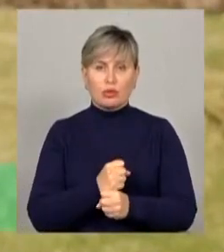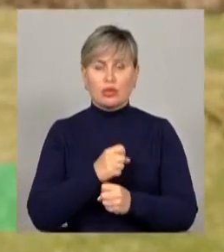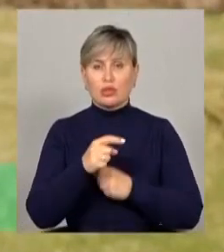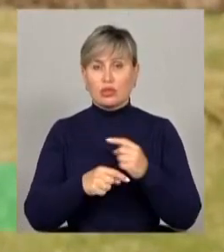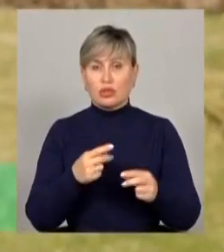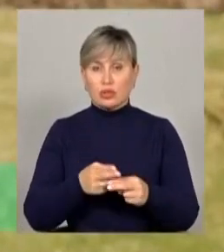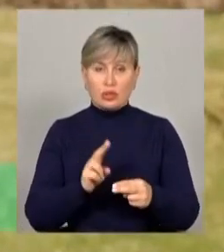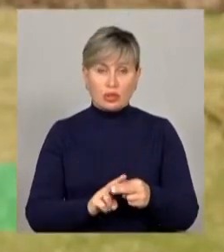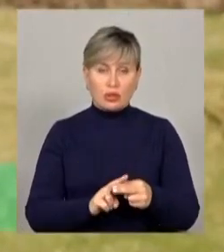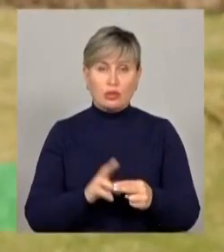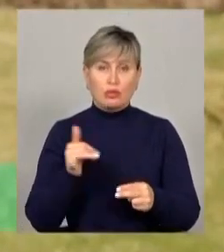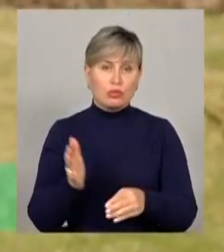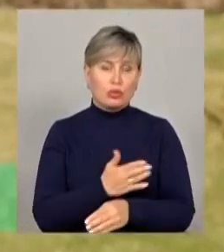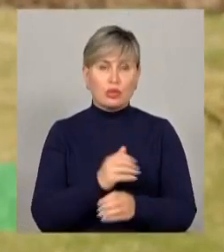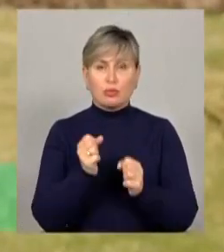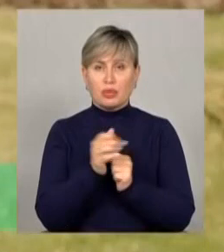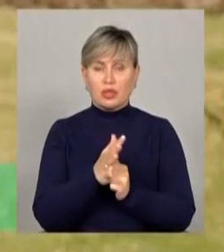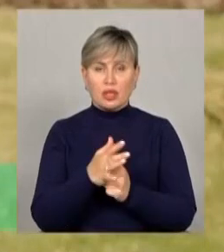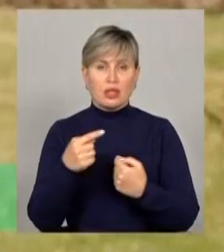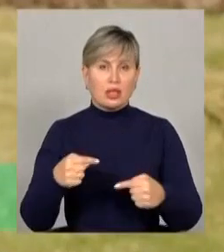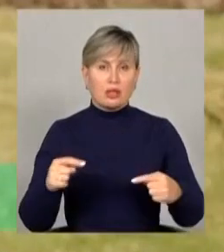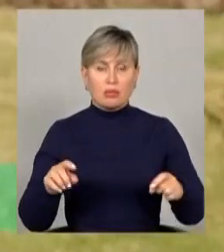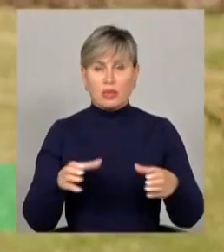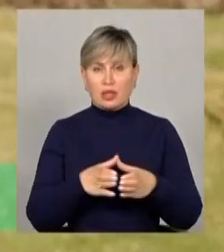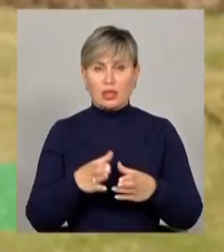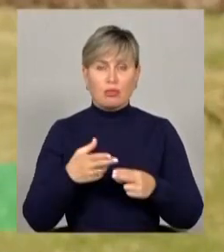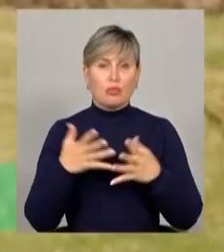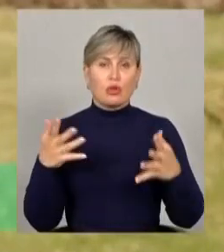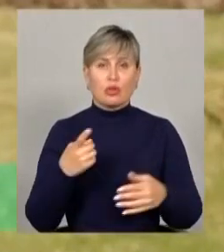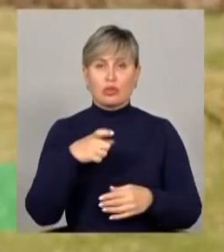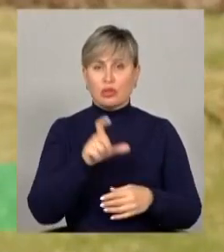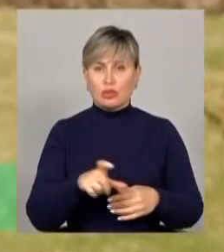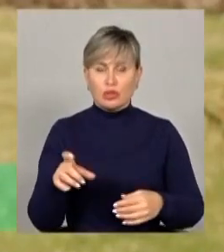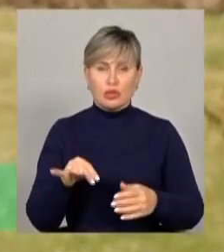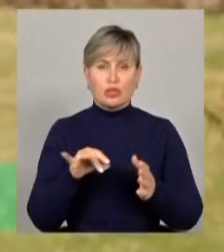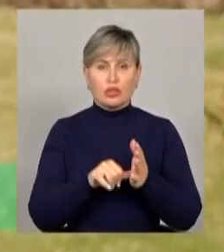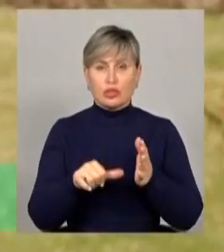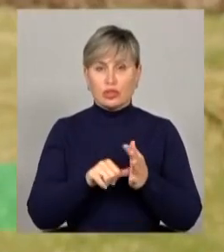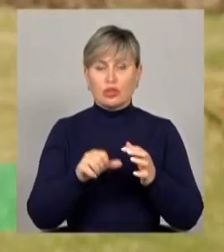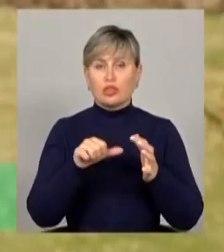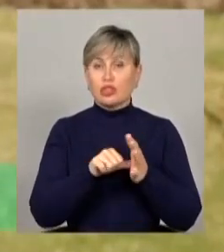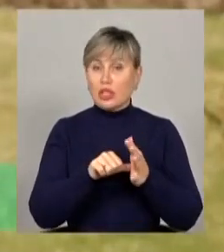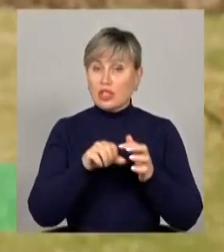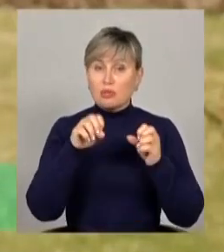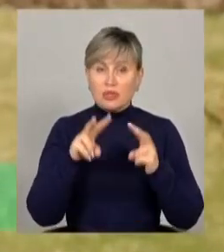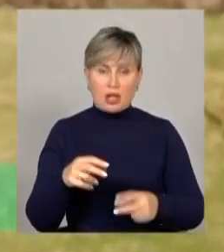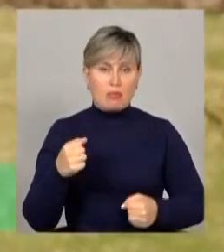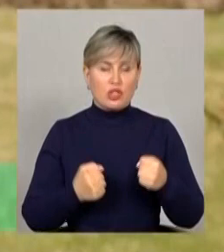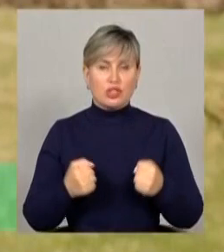коллапса сейчас устраняют 15 аварийных бригад А это более 100 человек и 60 единиц спецтехники